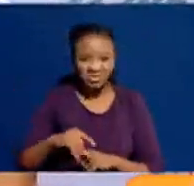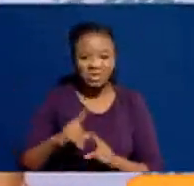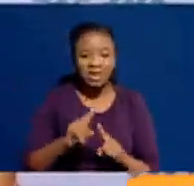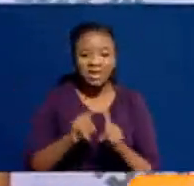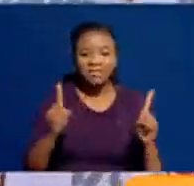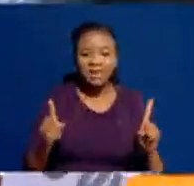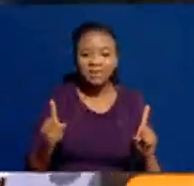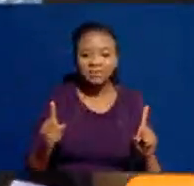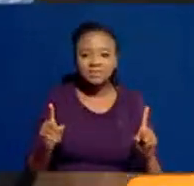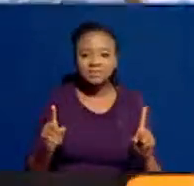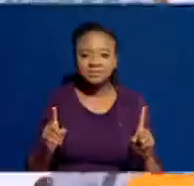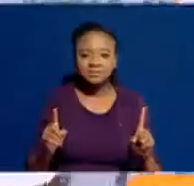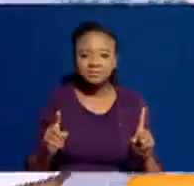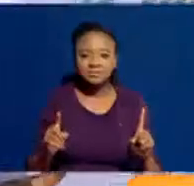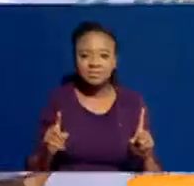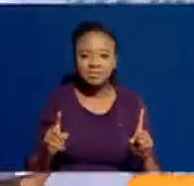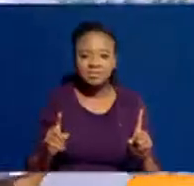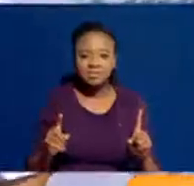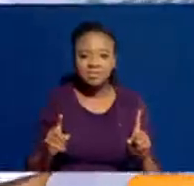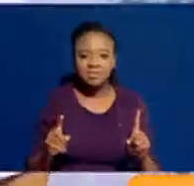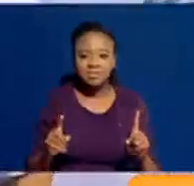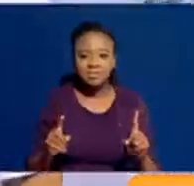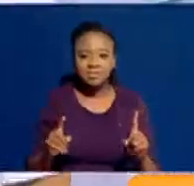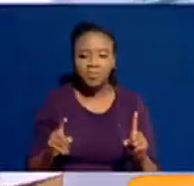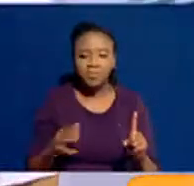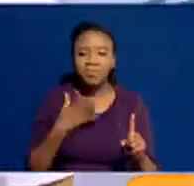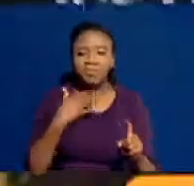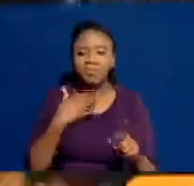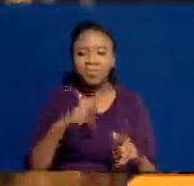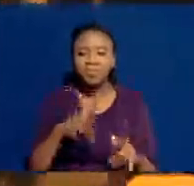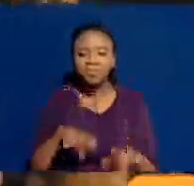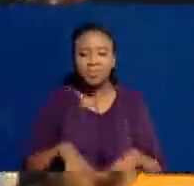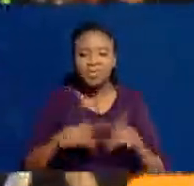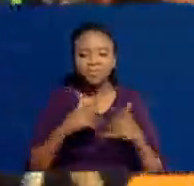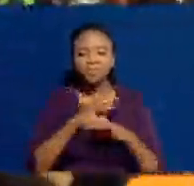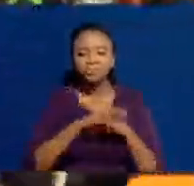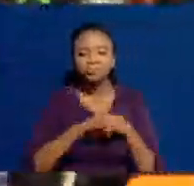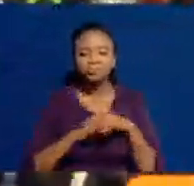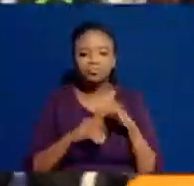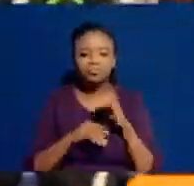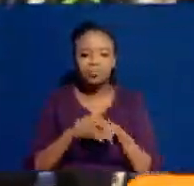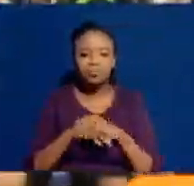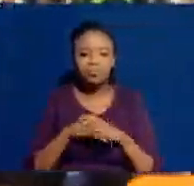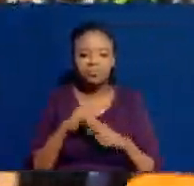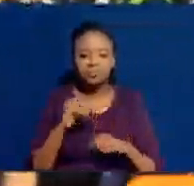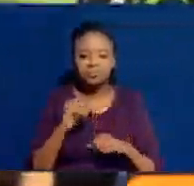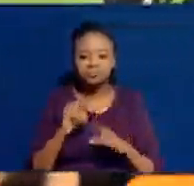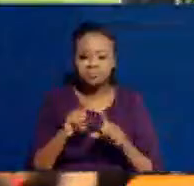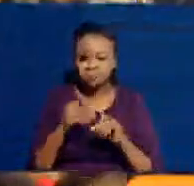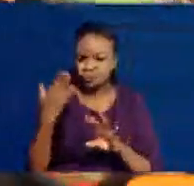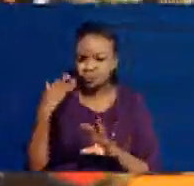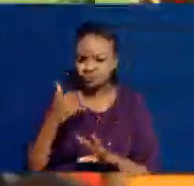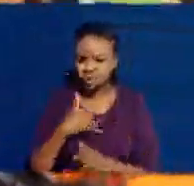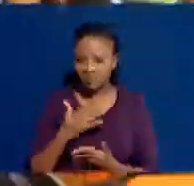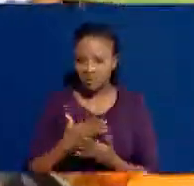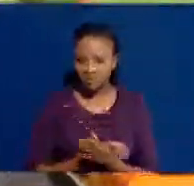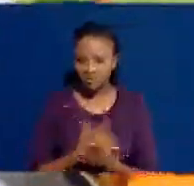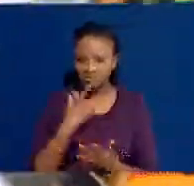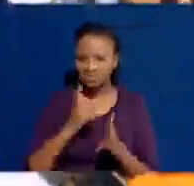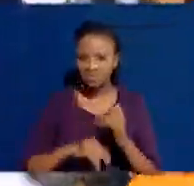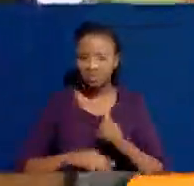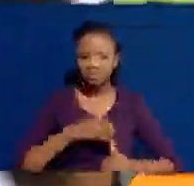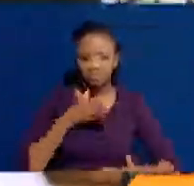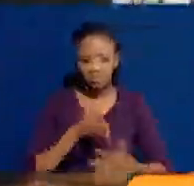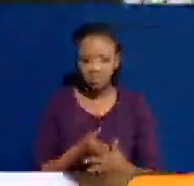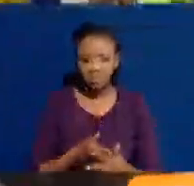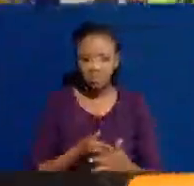that they want to live in their comfort zone. Hapo awali kulikuwa na ripoti ya marufuku kwa maandamano ya aina yoyote